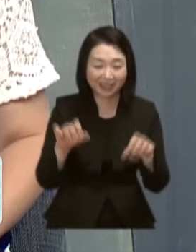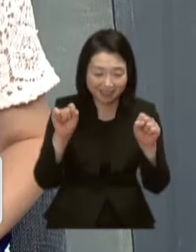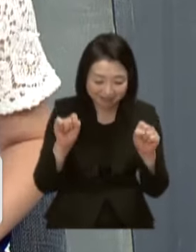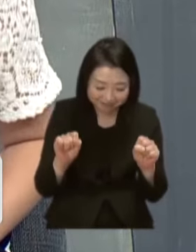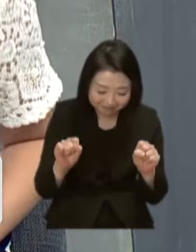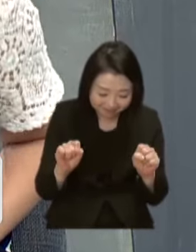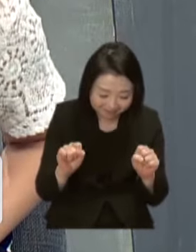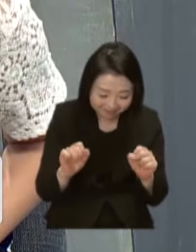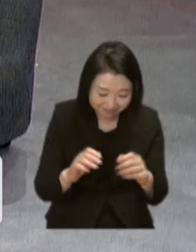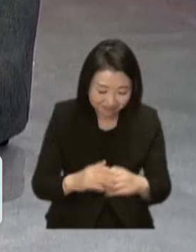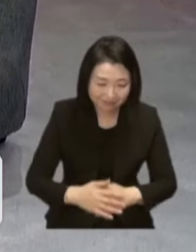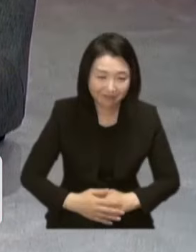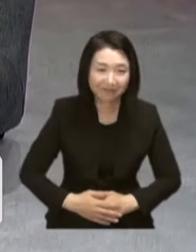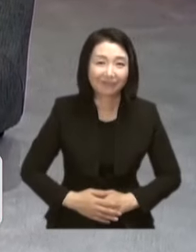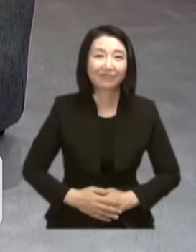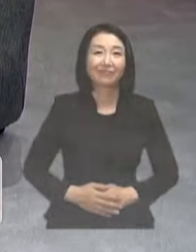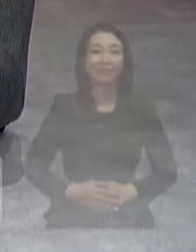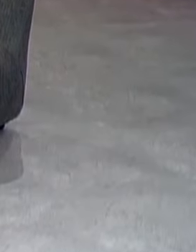계십시오.